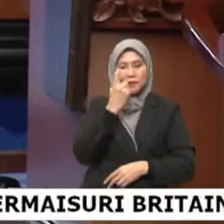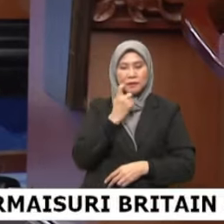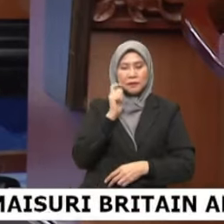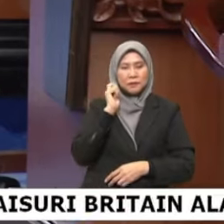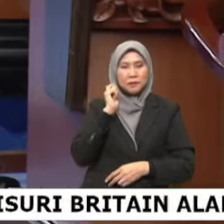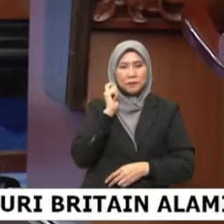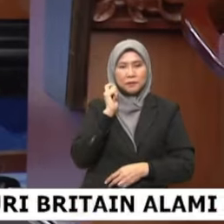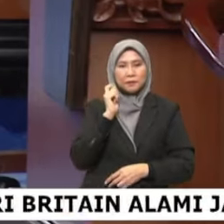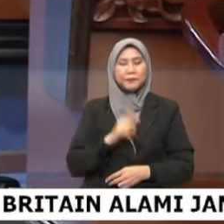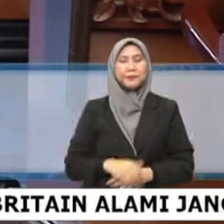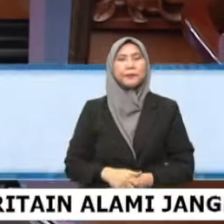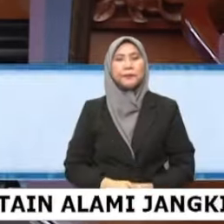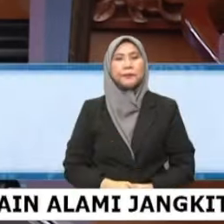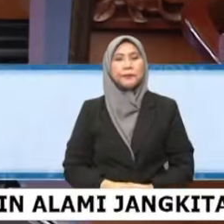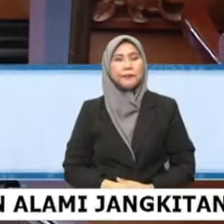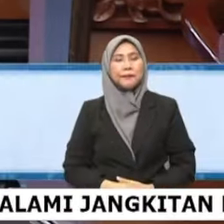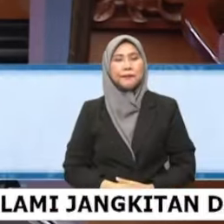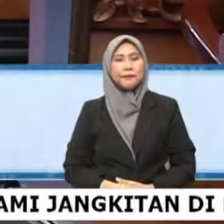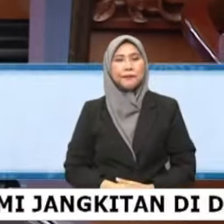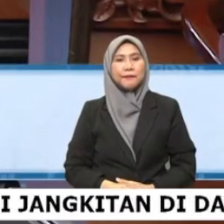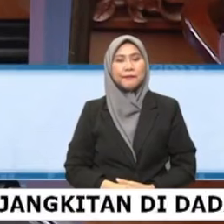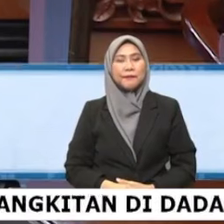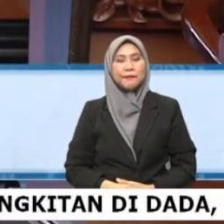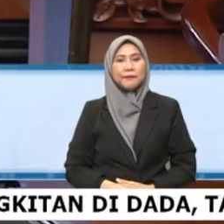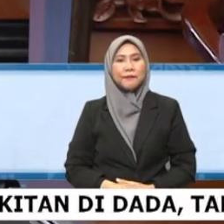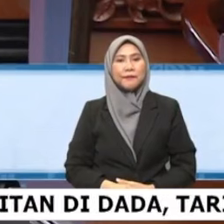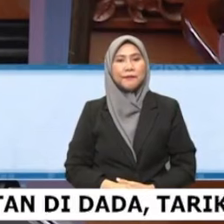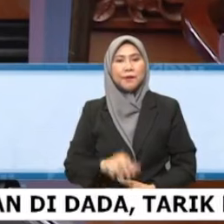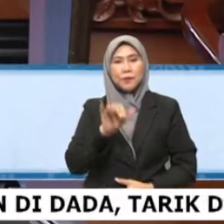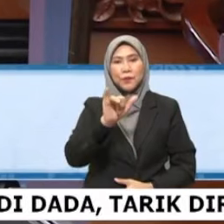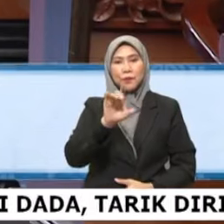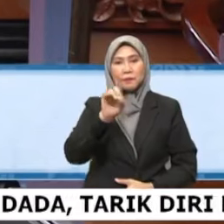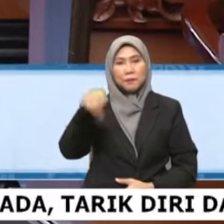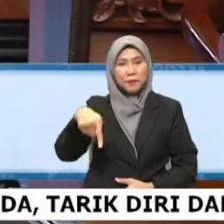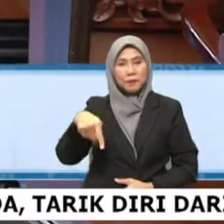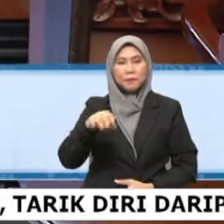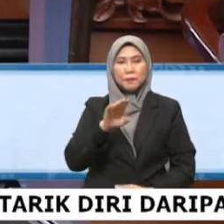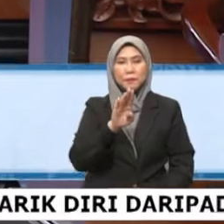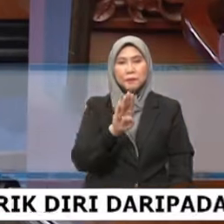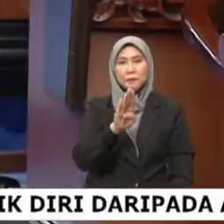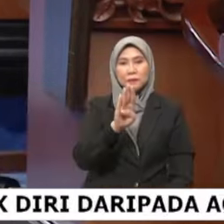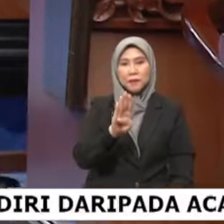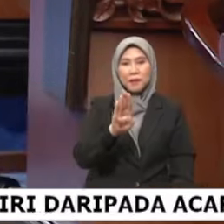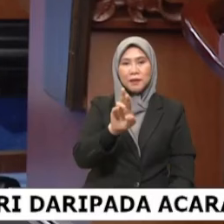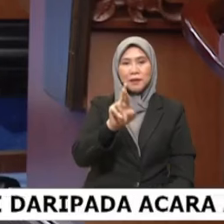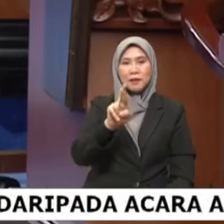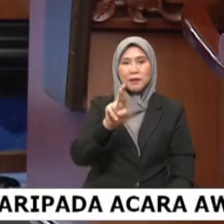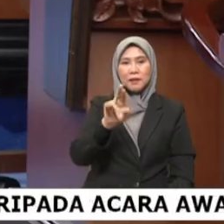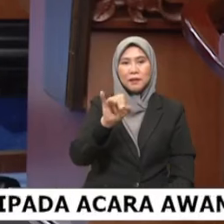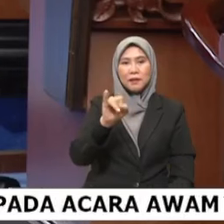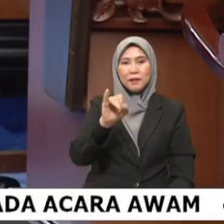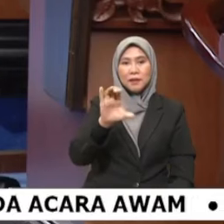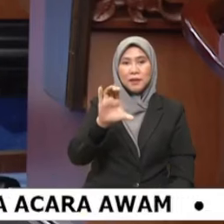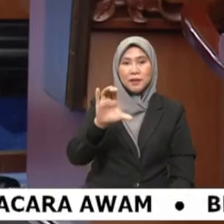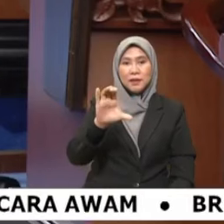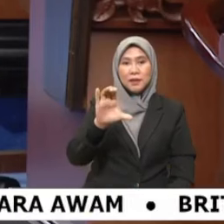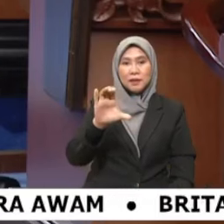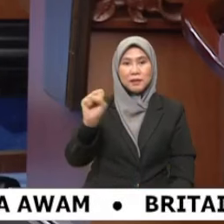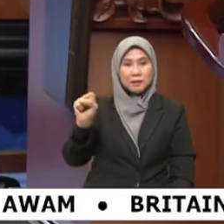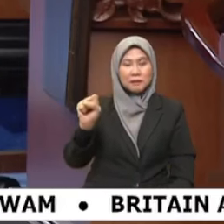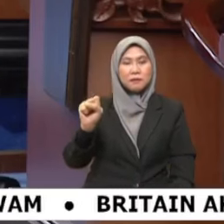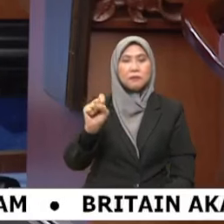yang dikemukakan pada pagi ini. Pada Pertua, BRIC, BRIK,